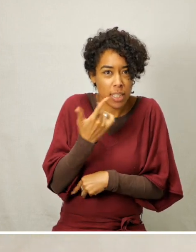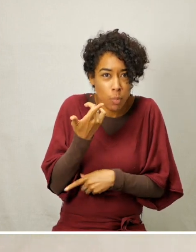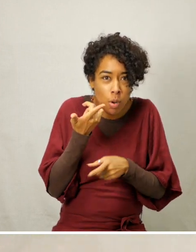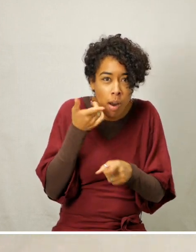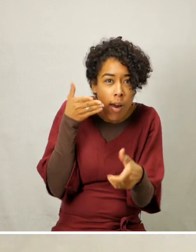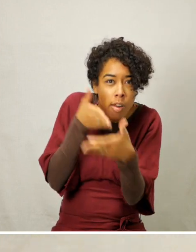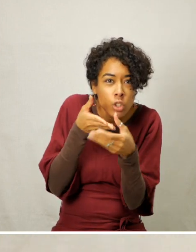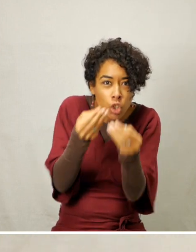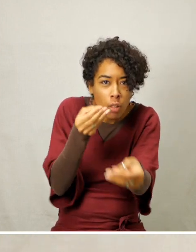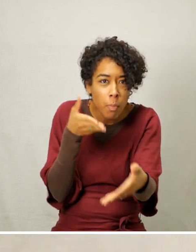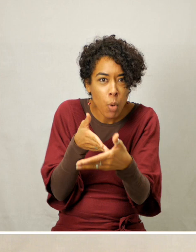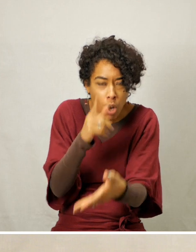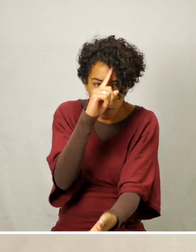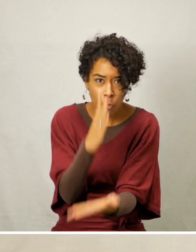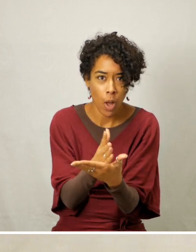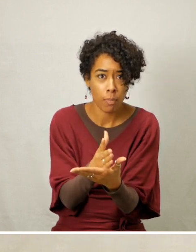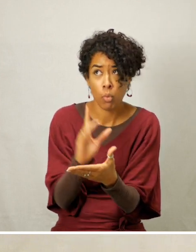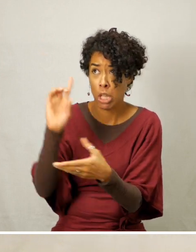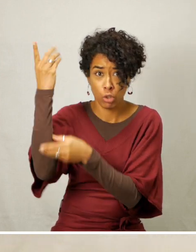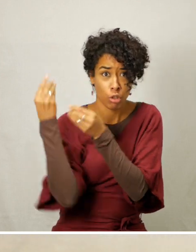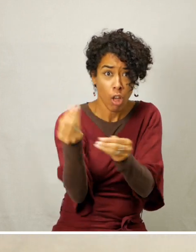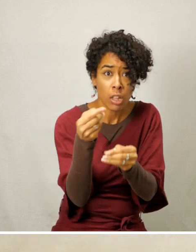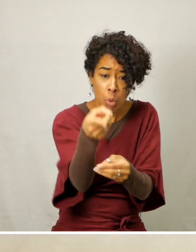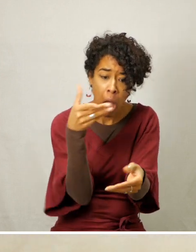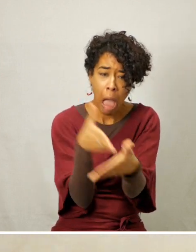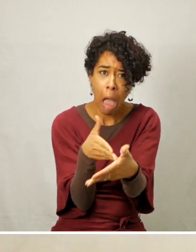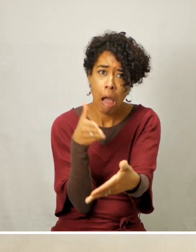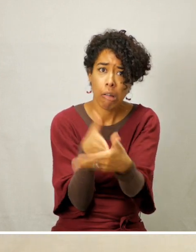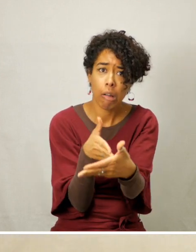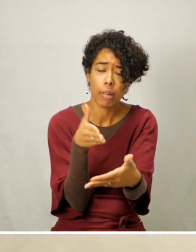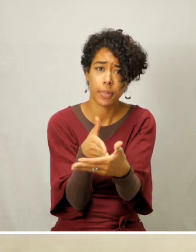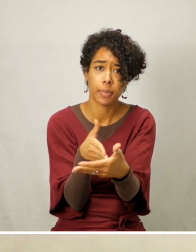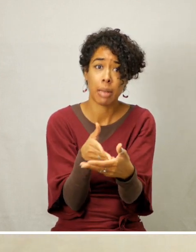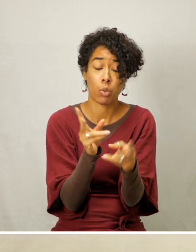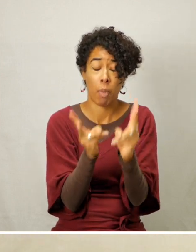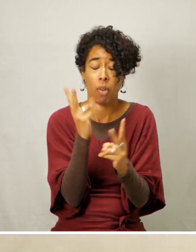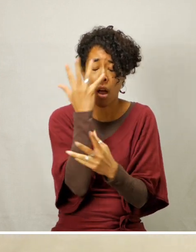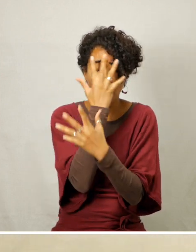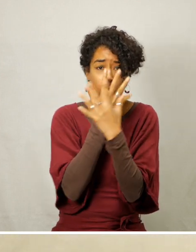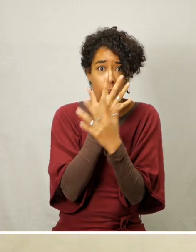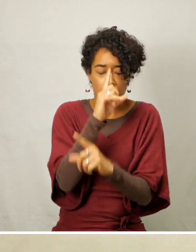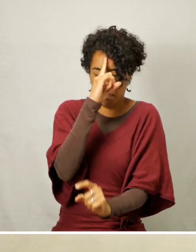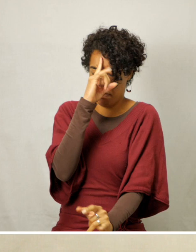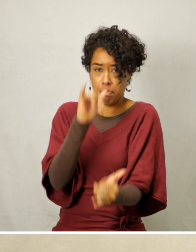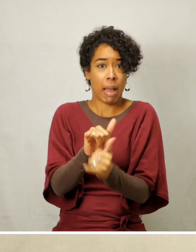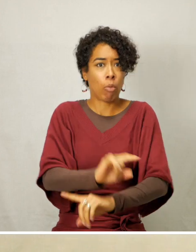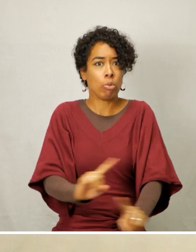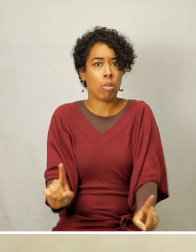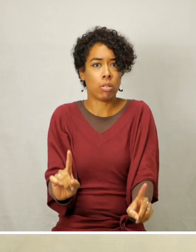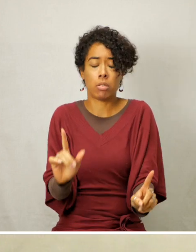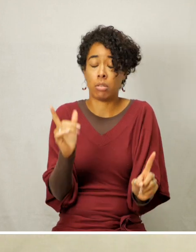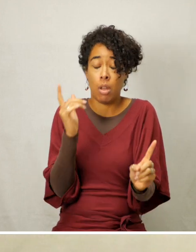ta foi, de saisir ce que Dieu a pour toi aujourd'hui. Et parfois, on tombe dedans sans s'en apercevoir, d'une